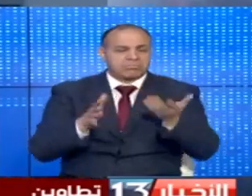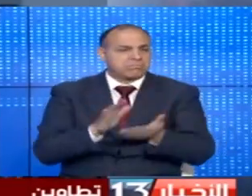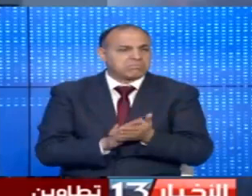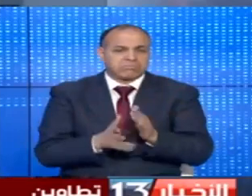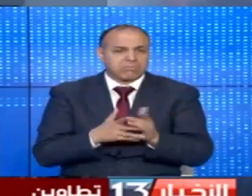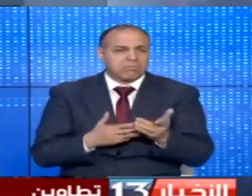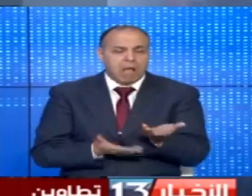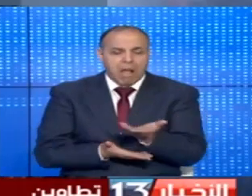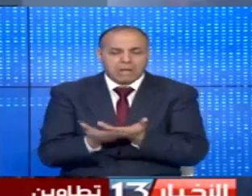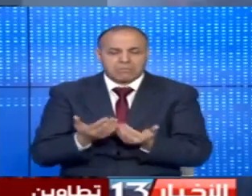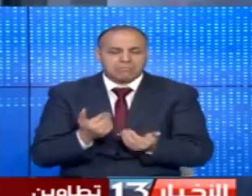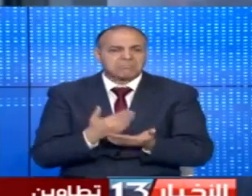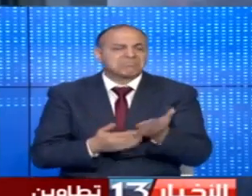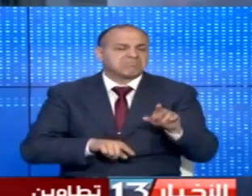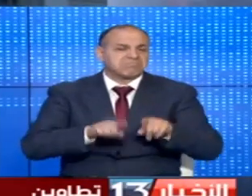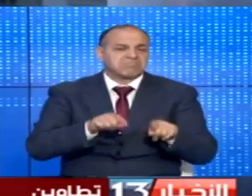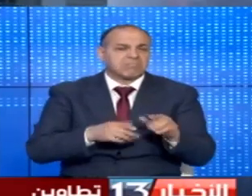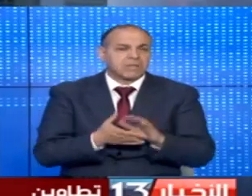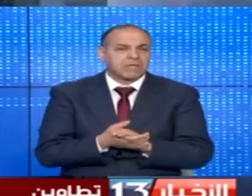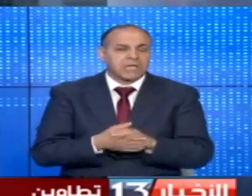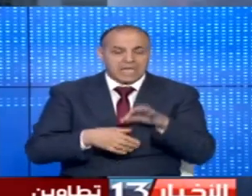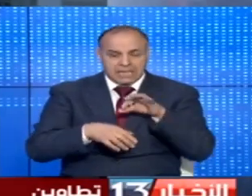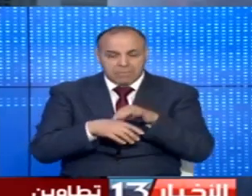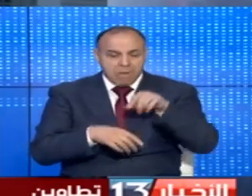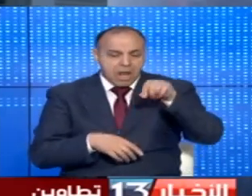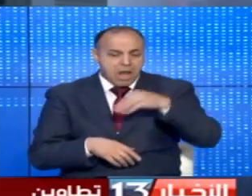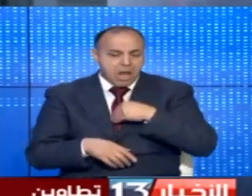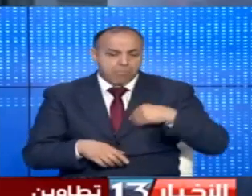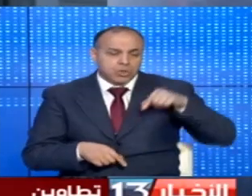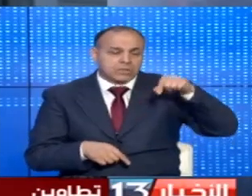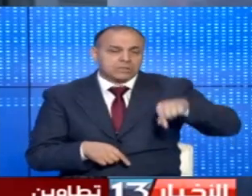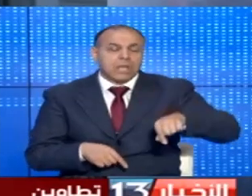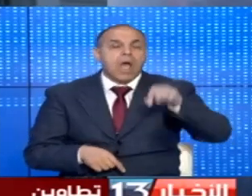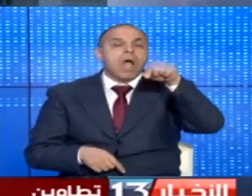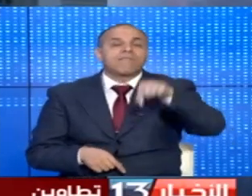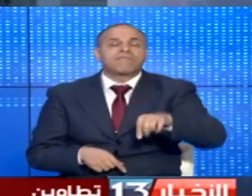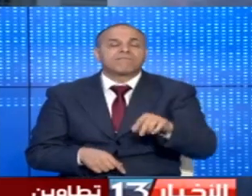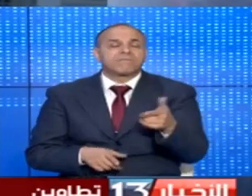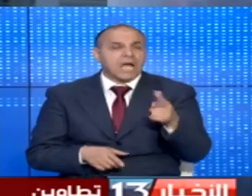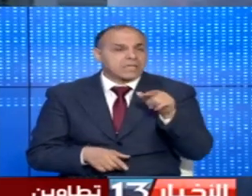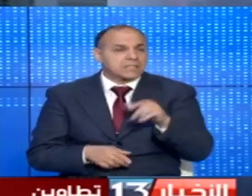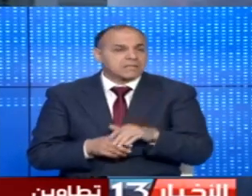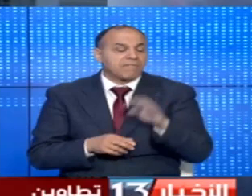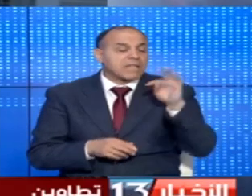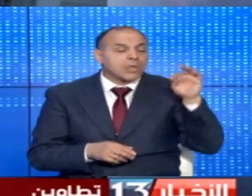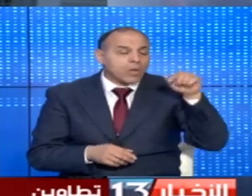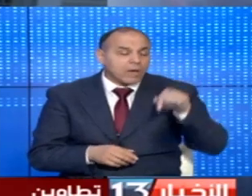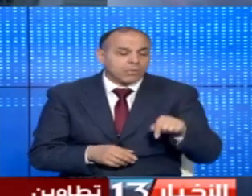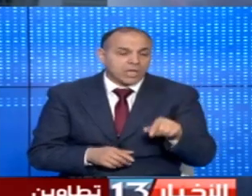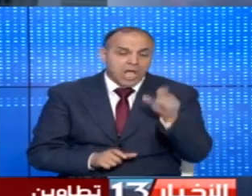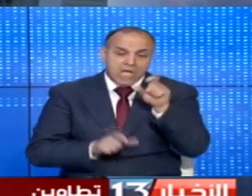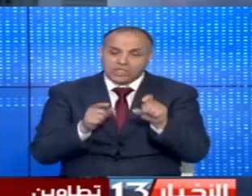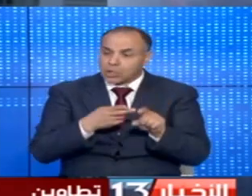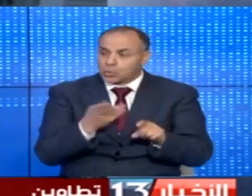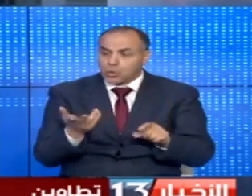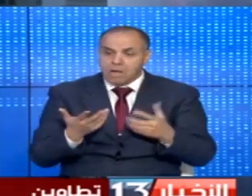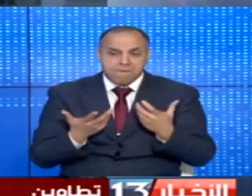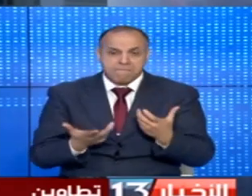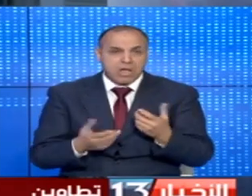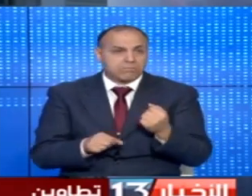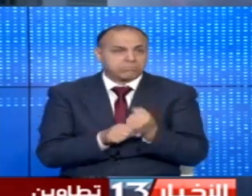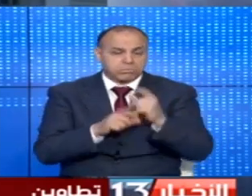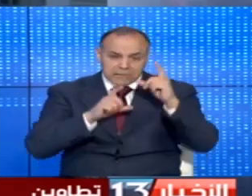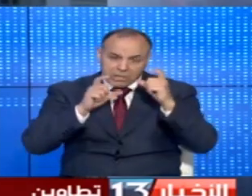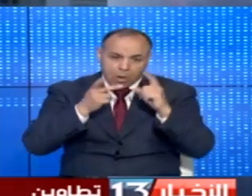والخدمات مترديه بالنسبه لازم يكون موجود على عين المكان خطر الناس اه اه معناها تعمل